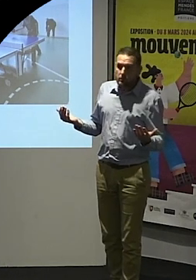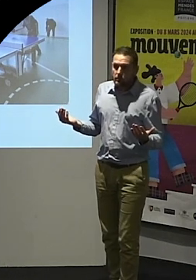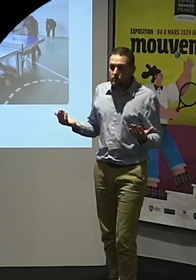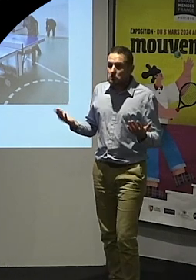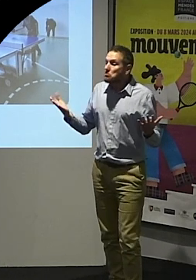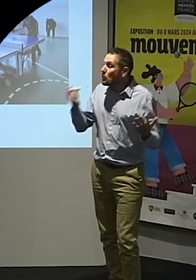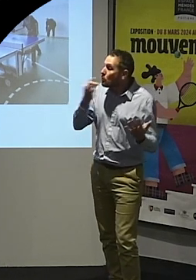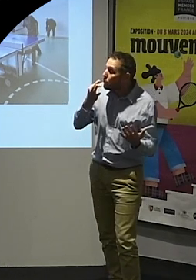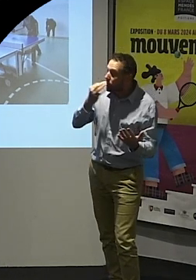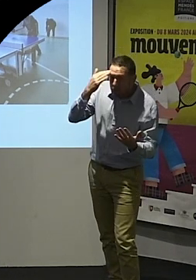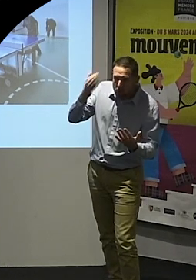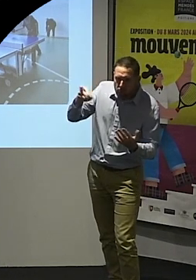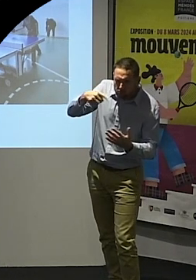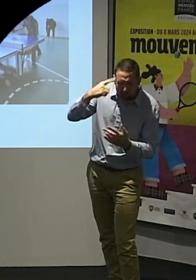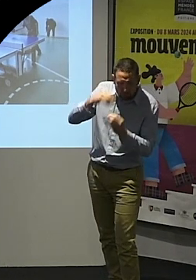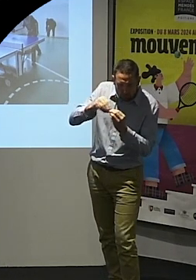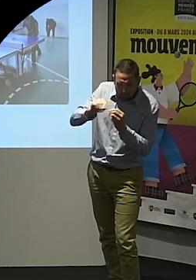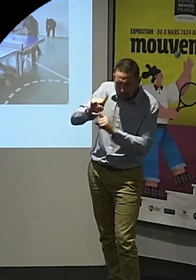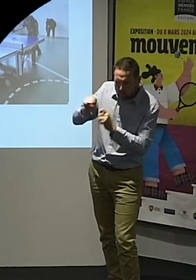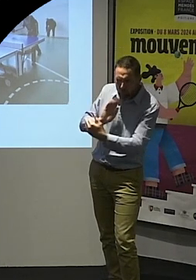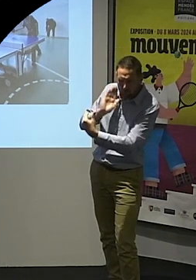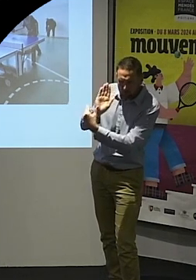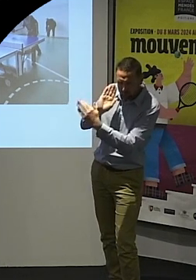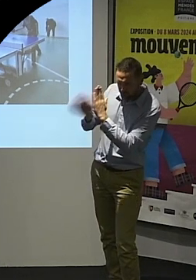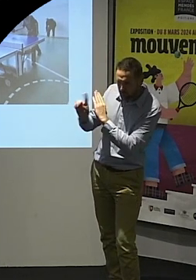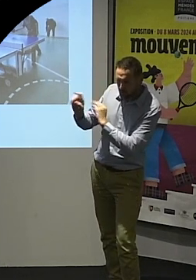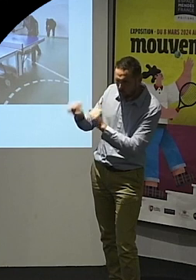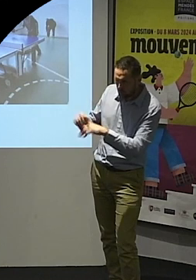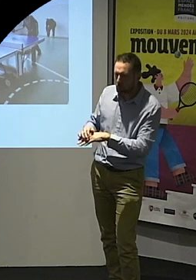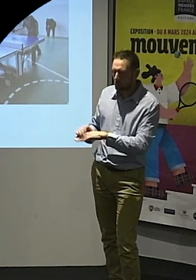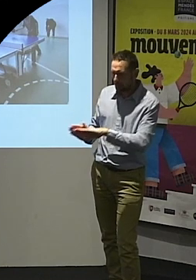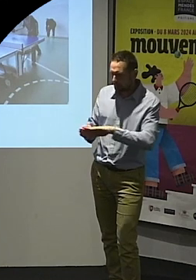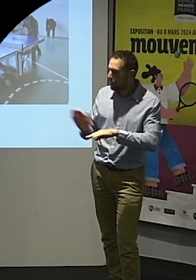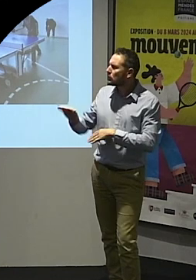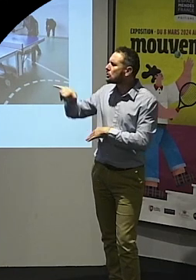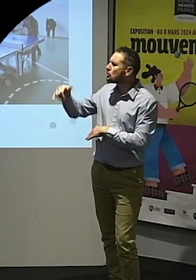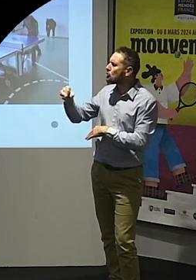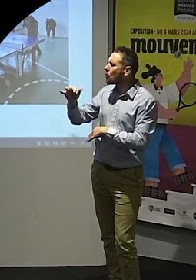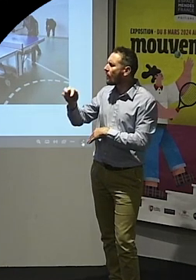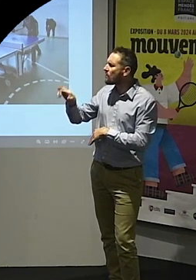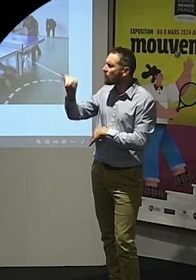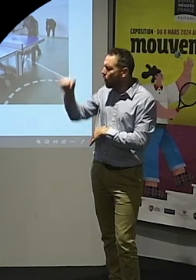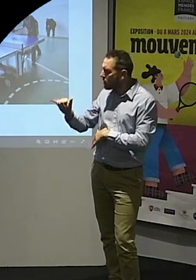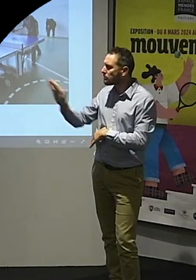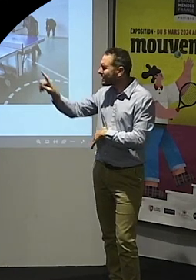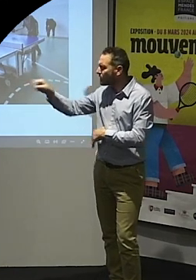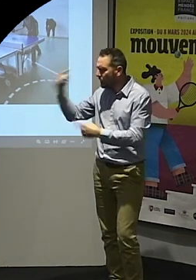si vous avez des questions, je vous laisse y réfléchir, mais je voulais poser une question à Geoffroy, moi, par rapport à la compétition. Est-ce qu'il y a des